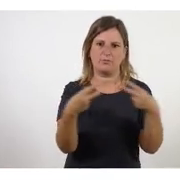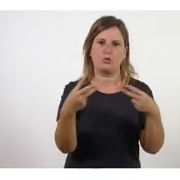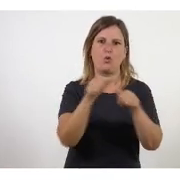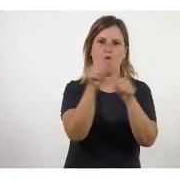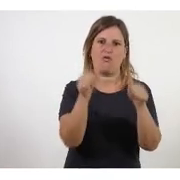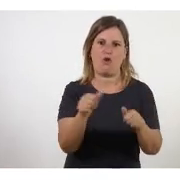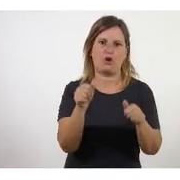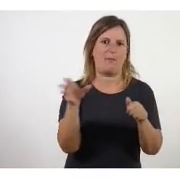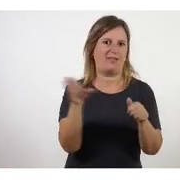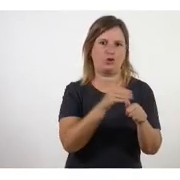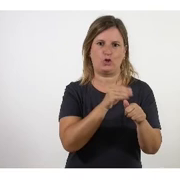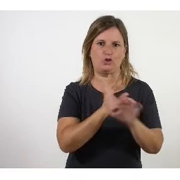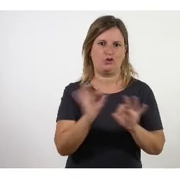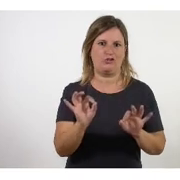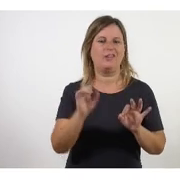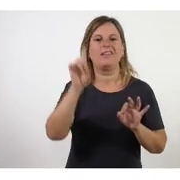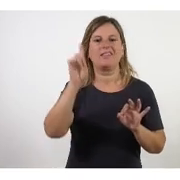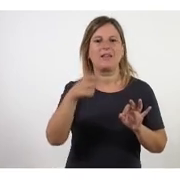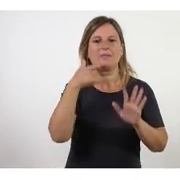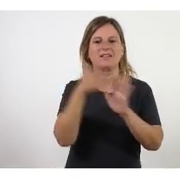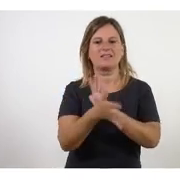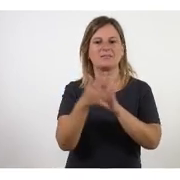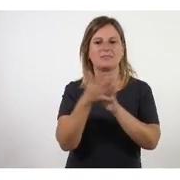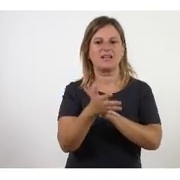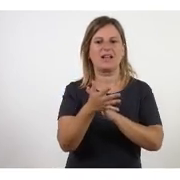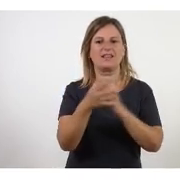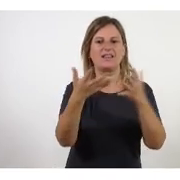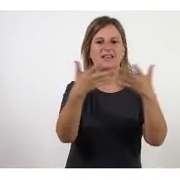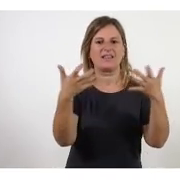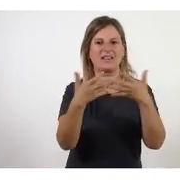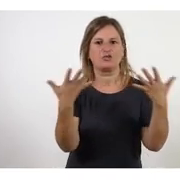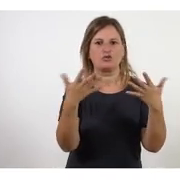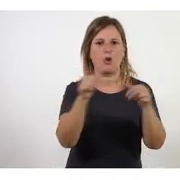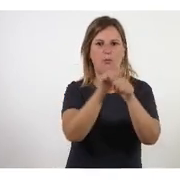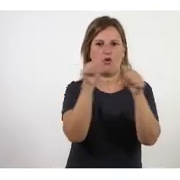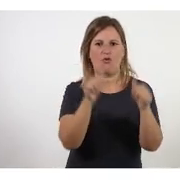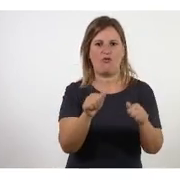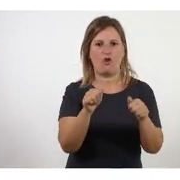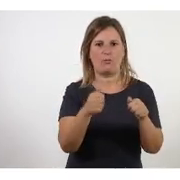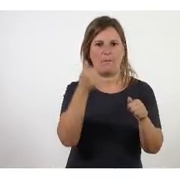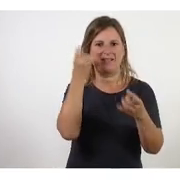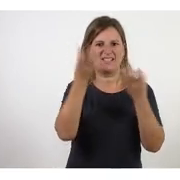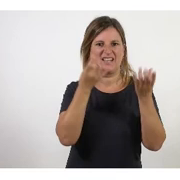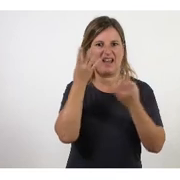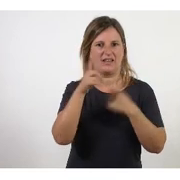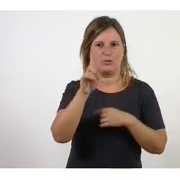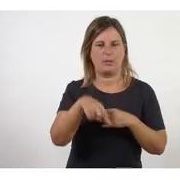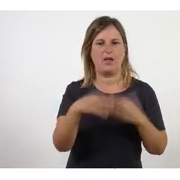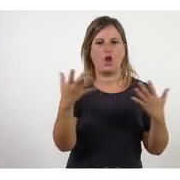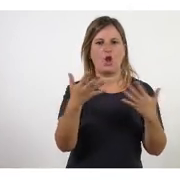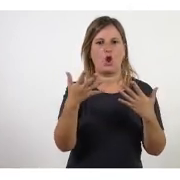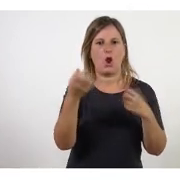format, hem vist com afegir text i donar-li format d'així una mica més creatiu, com